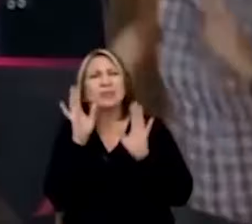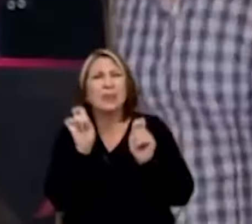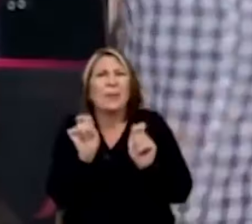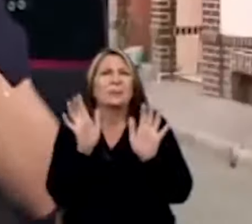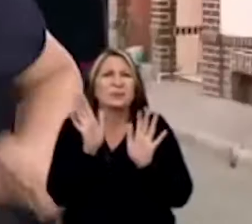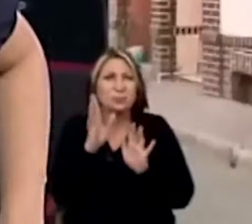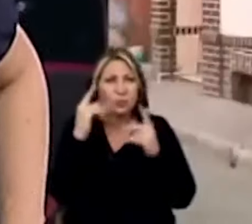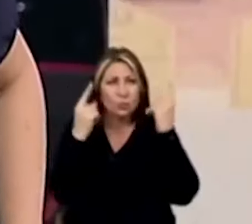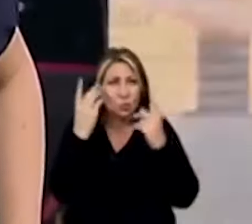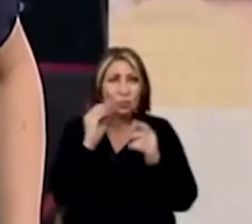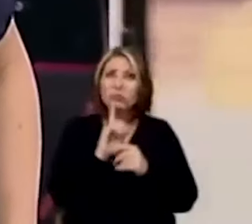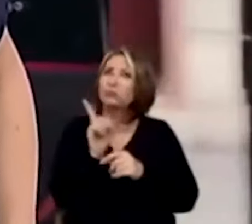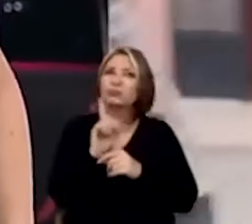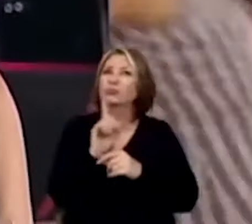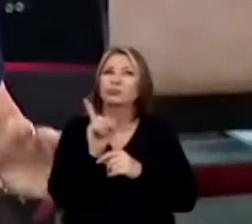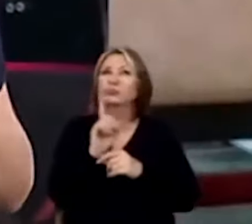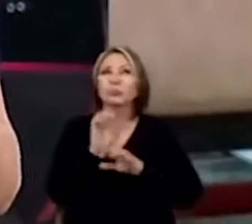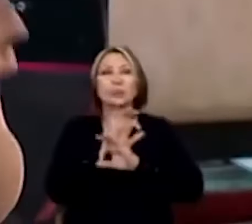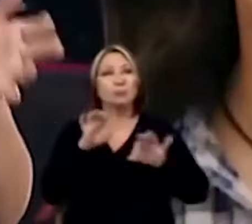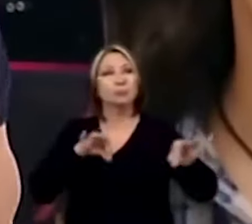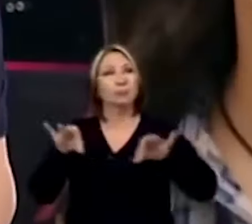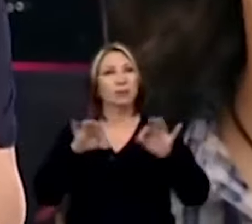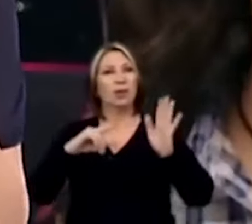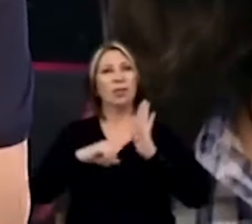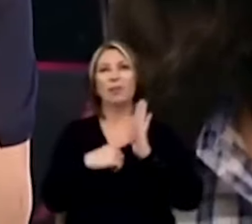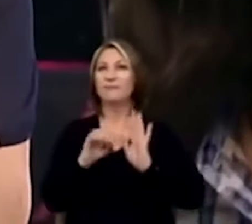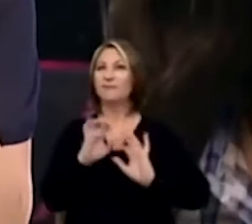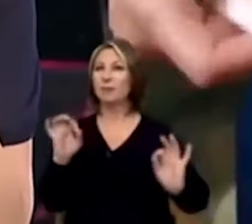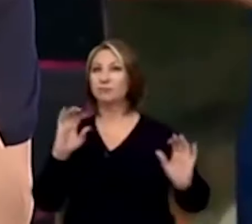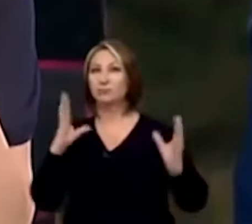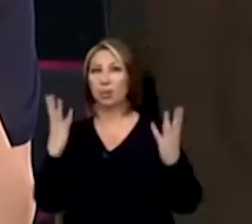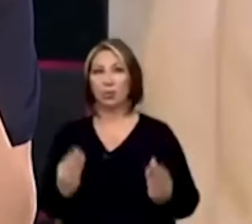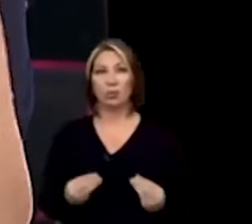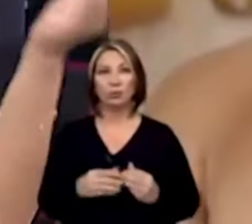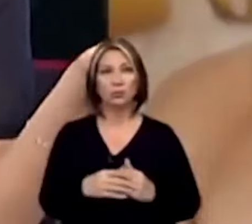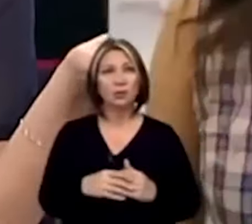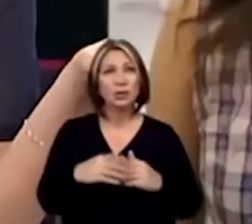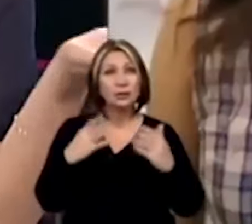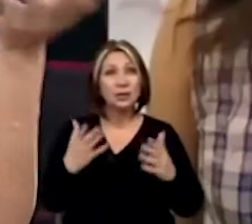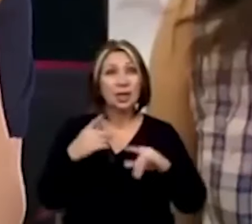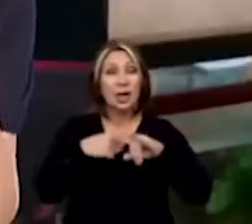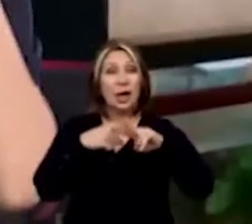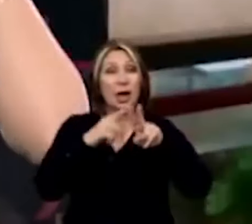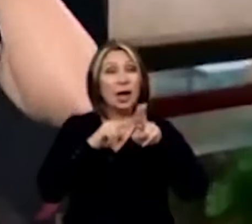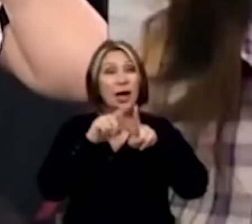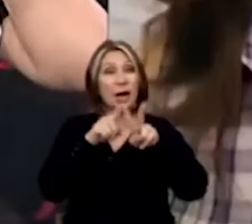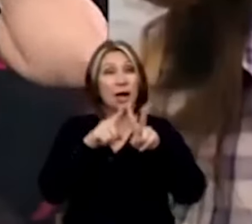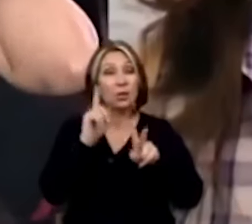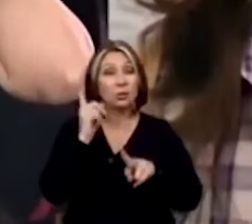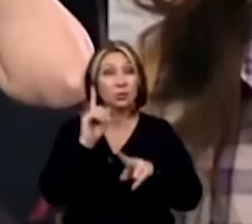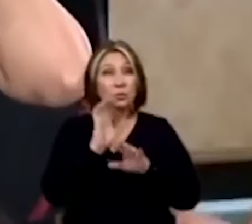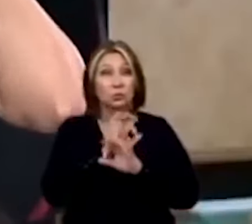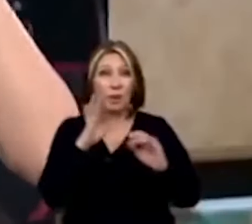yapamamışım diye düşündüğün oldu mu? Yok, tamamen planıma, hedefime, hissetime uygun bir sonuç oldu. Zaten Hakan Hoca muhteşem